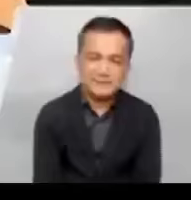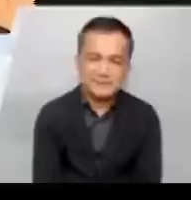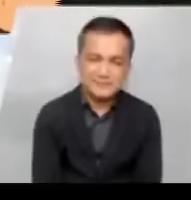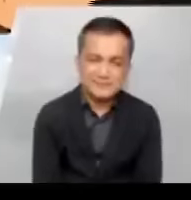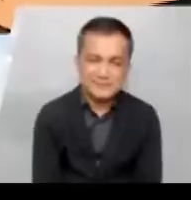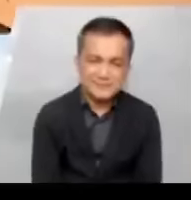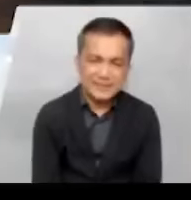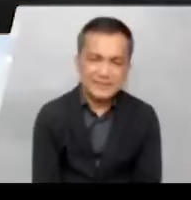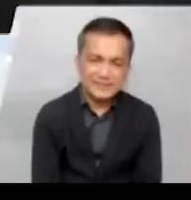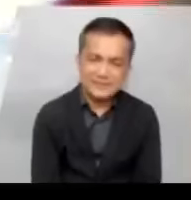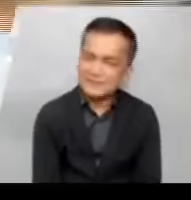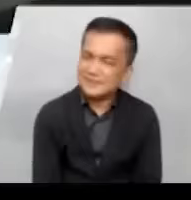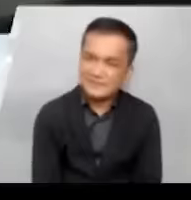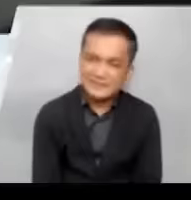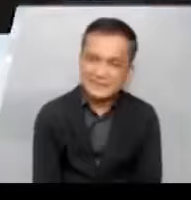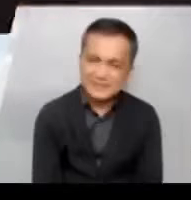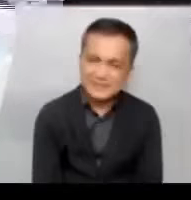Spooky,